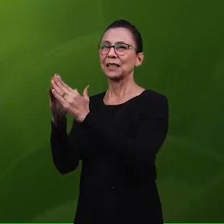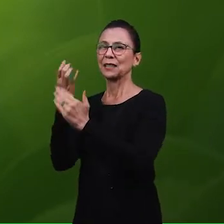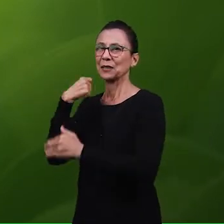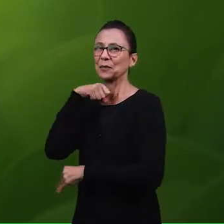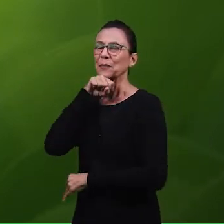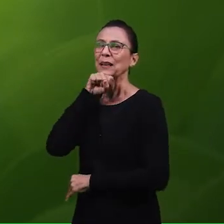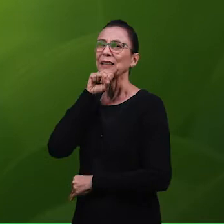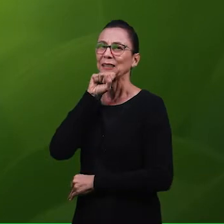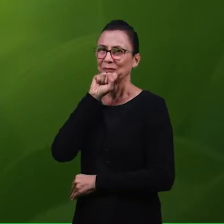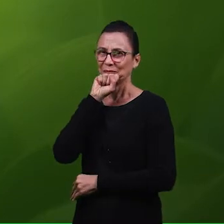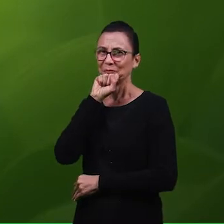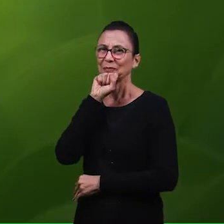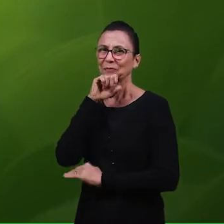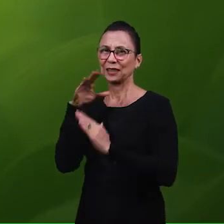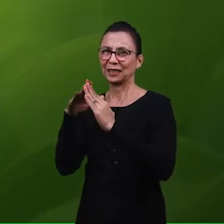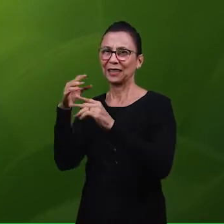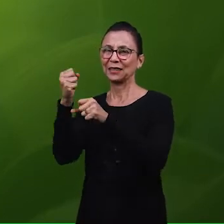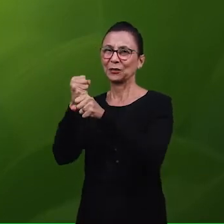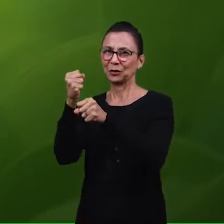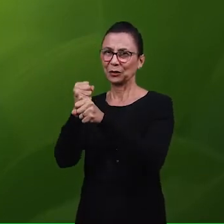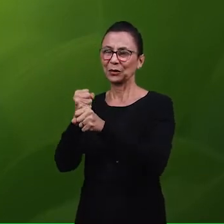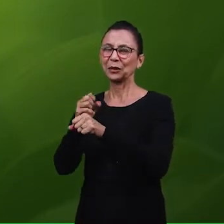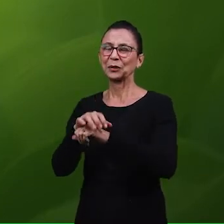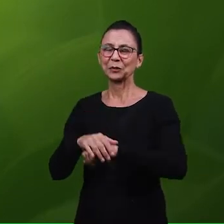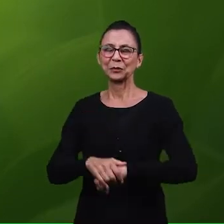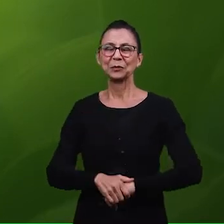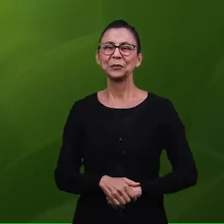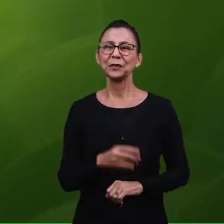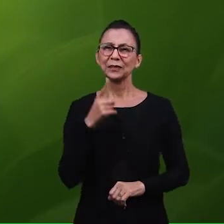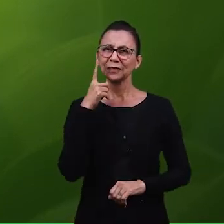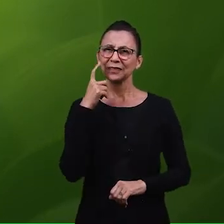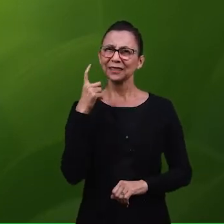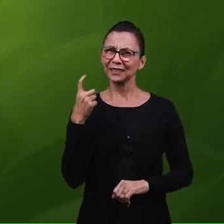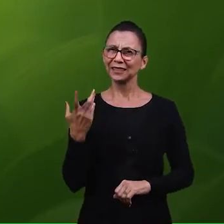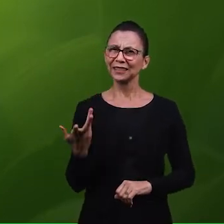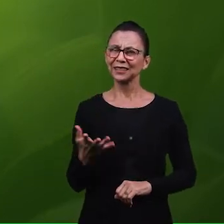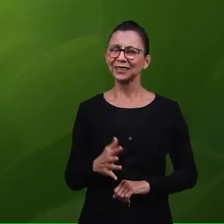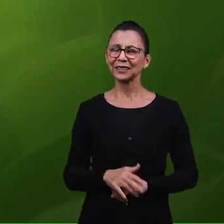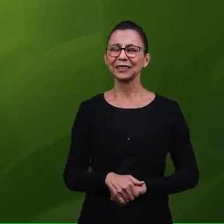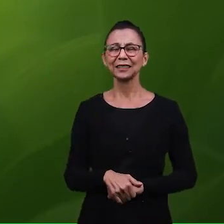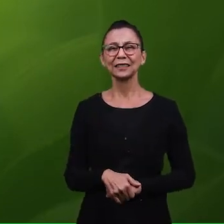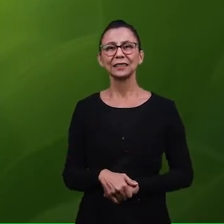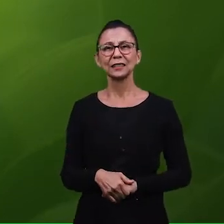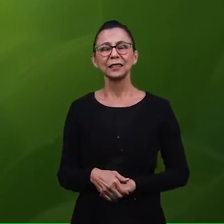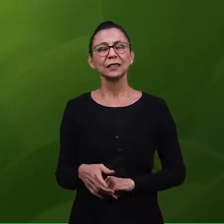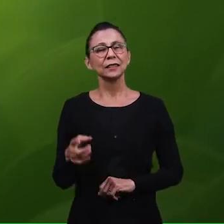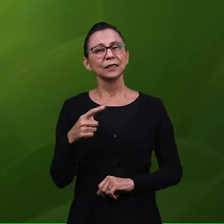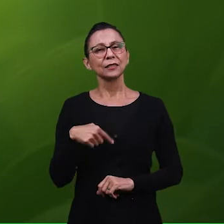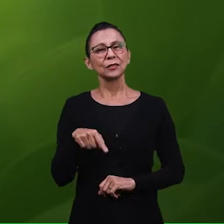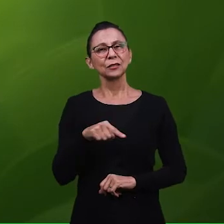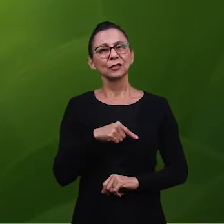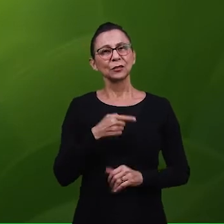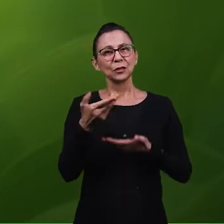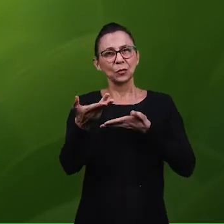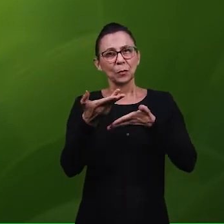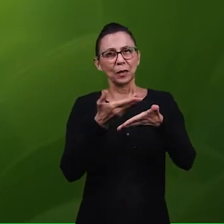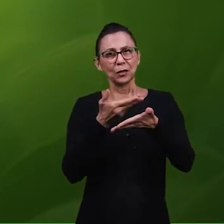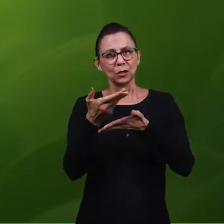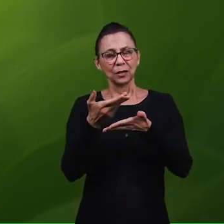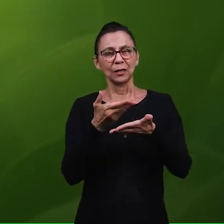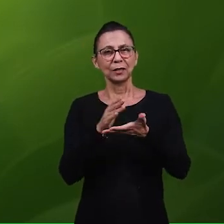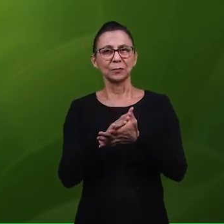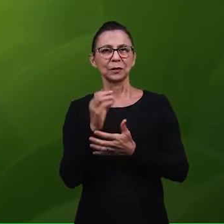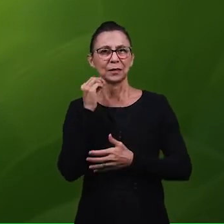qu'il puisse prendre pour soi la fiancée et l'amener vers la nouvelle maison père. Donc cela est très